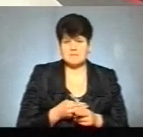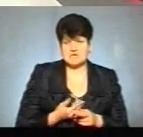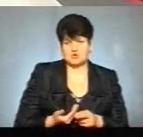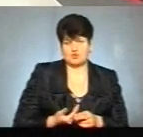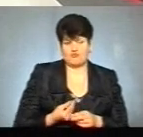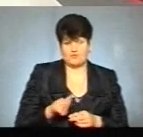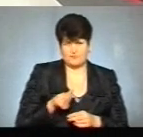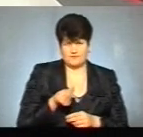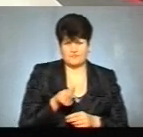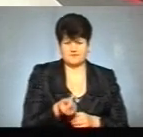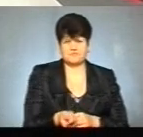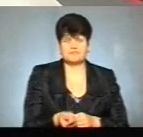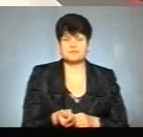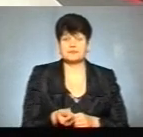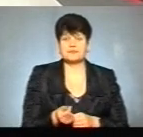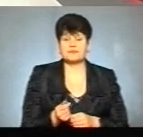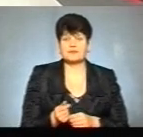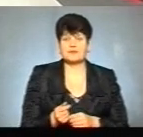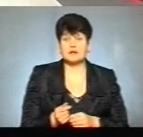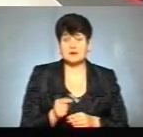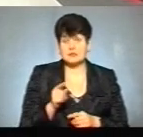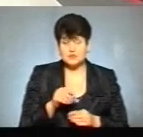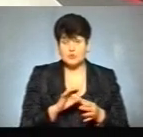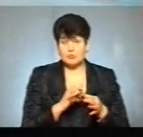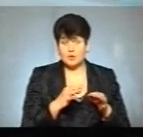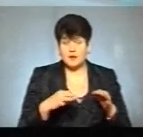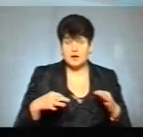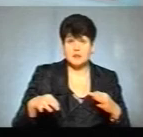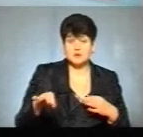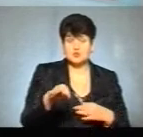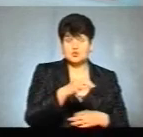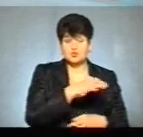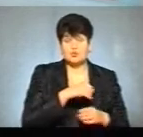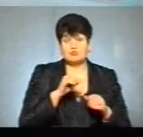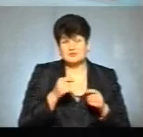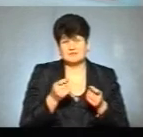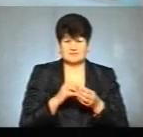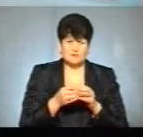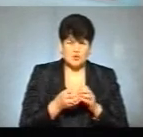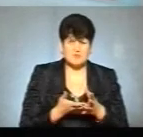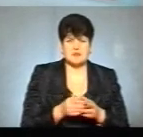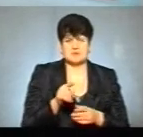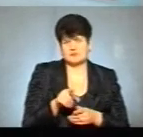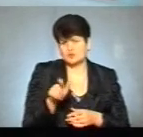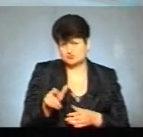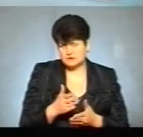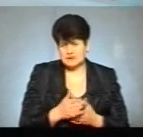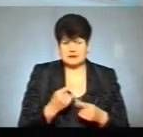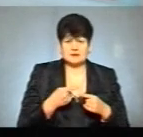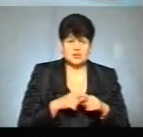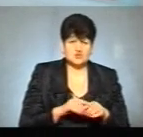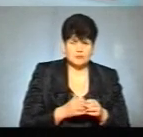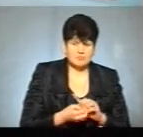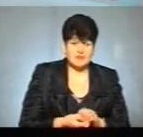в грошовій формі Ощадбанку. І на цьому ланцюжку, можливі збої. Там там присутній людський фактор, там технічні збої,